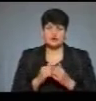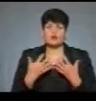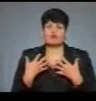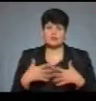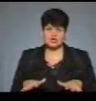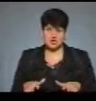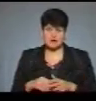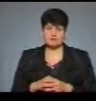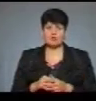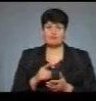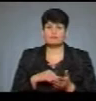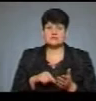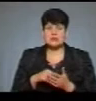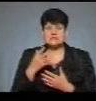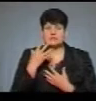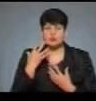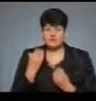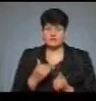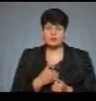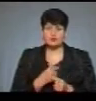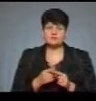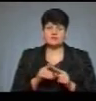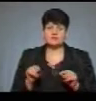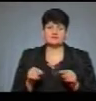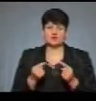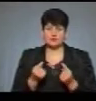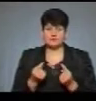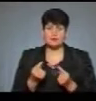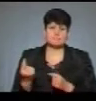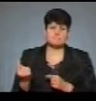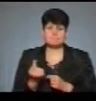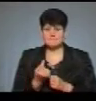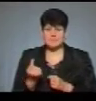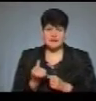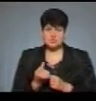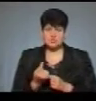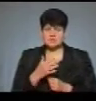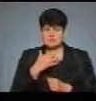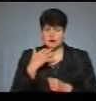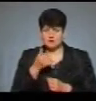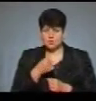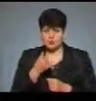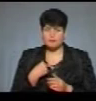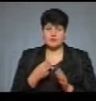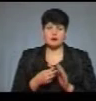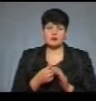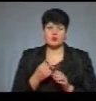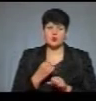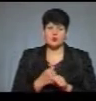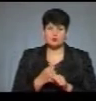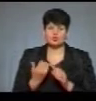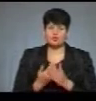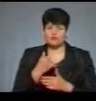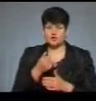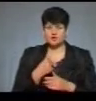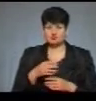втрачаємо і в містах забуваємо, тому ми це хочемо все відновлювати. Вперше, напевно, що за багато років ми робимо новорічну